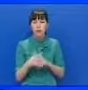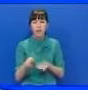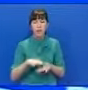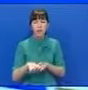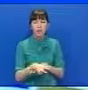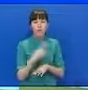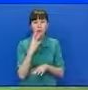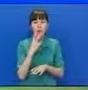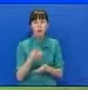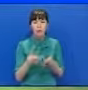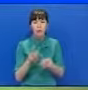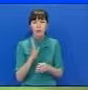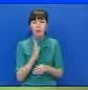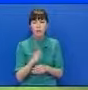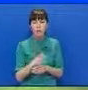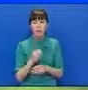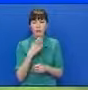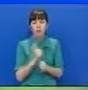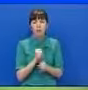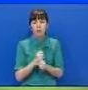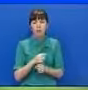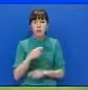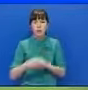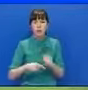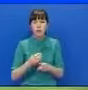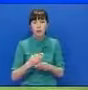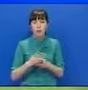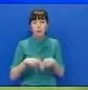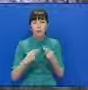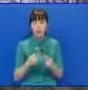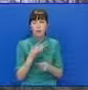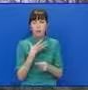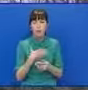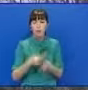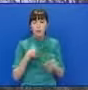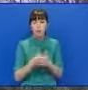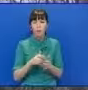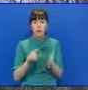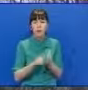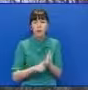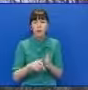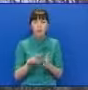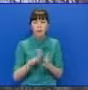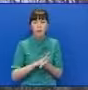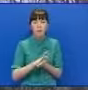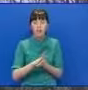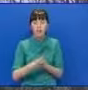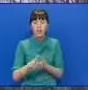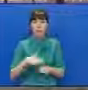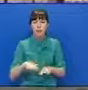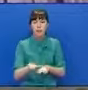көзін ашуды қолға алып еді. Сауапты істе кәсіпкерлер келді көмекке. Осы кезге дейін аудандағы 70-ке тарта бұлақ қоқыстан тазартылып,